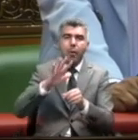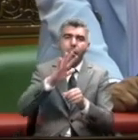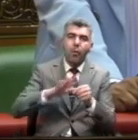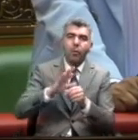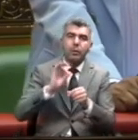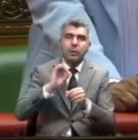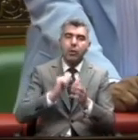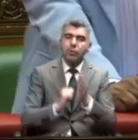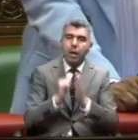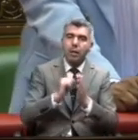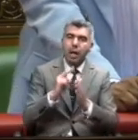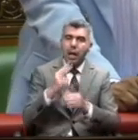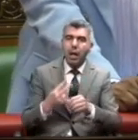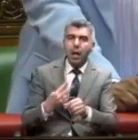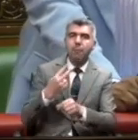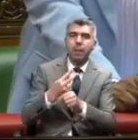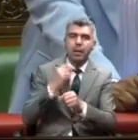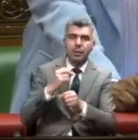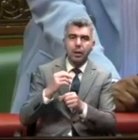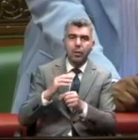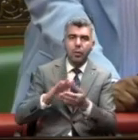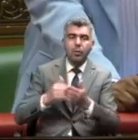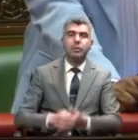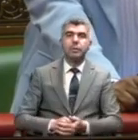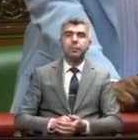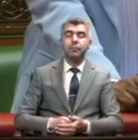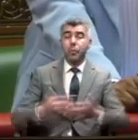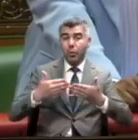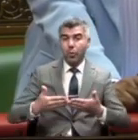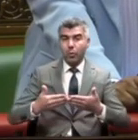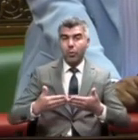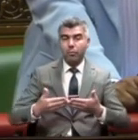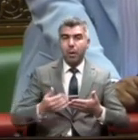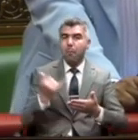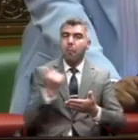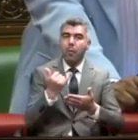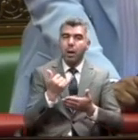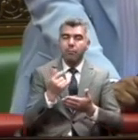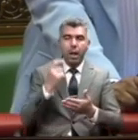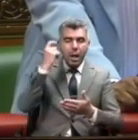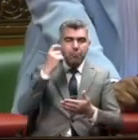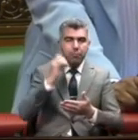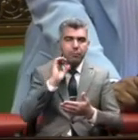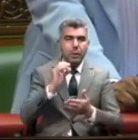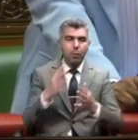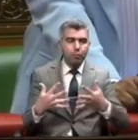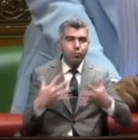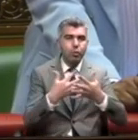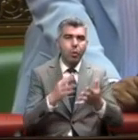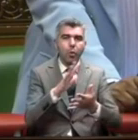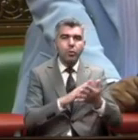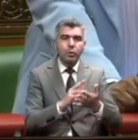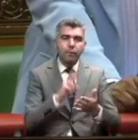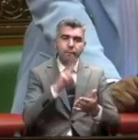بلادنا في السنتين الاخيرتين نؤكد اليوم الحاجه الى التفكير الجماعي والمسؤول في مداخل